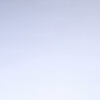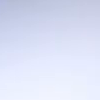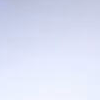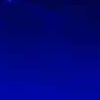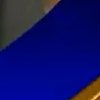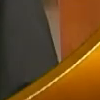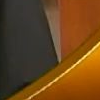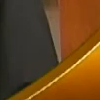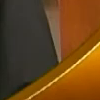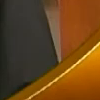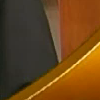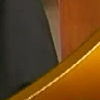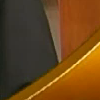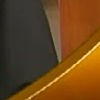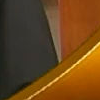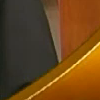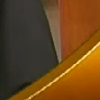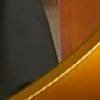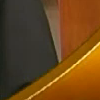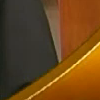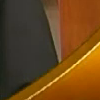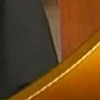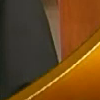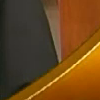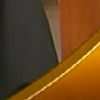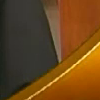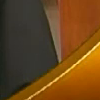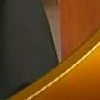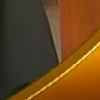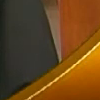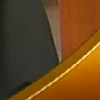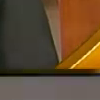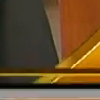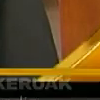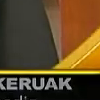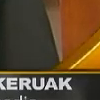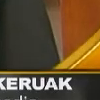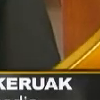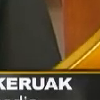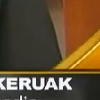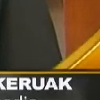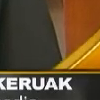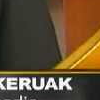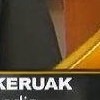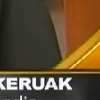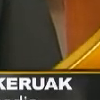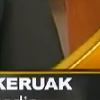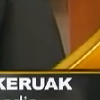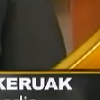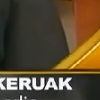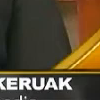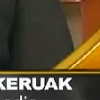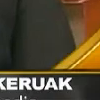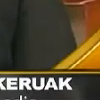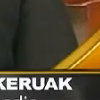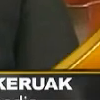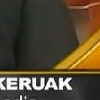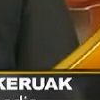Bangs asalamualaikum warahmatullahi wabarakatuh tanggal 1il